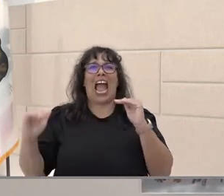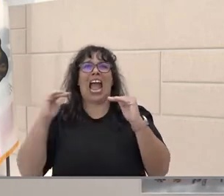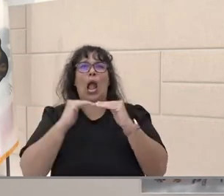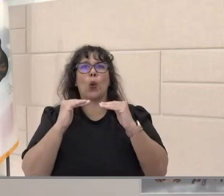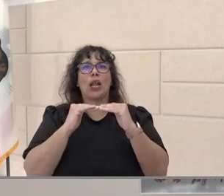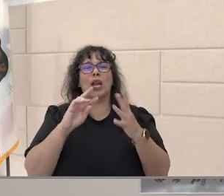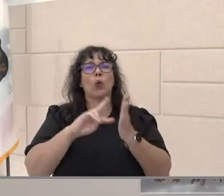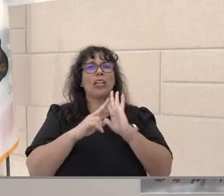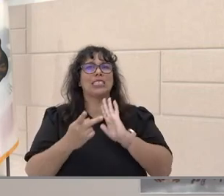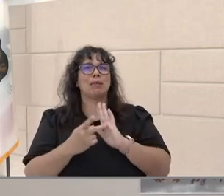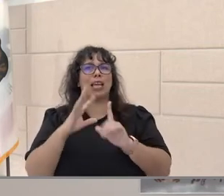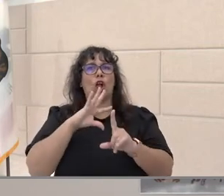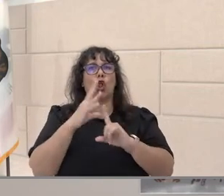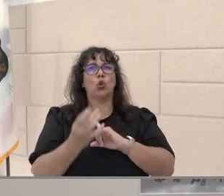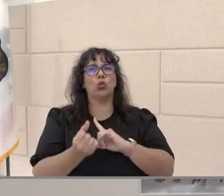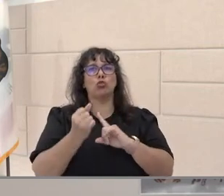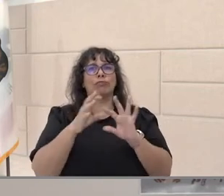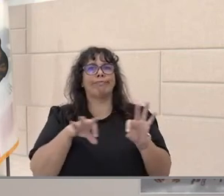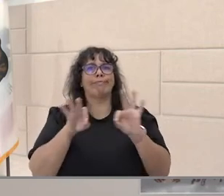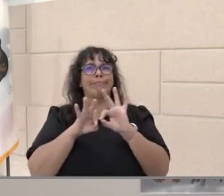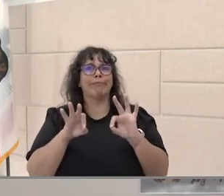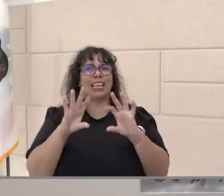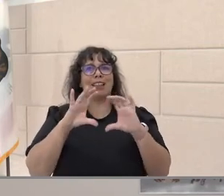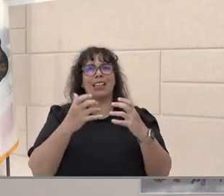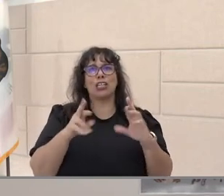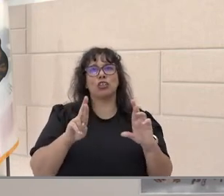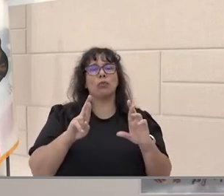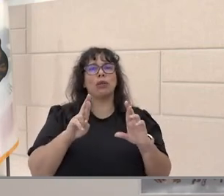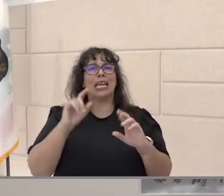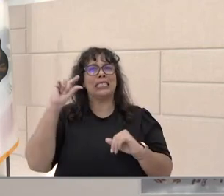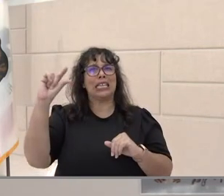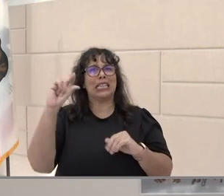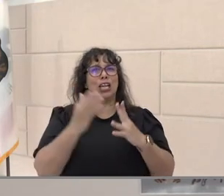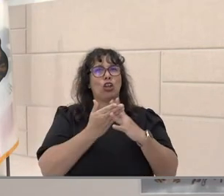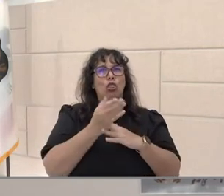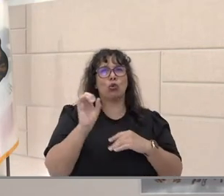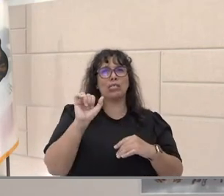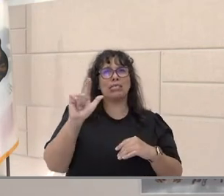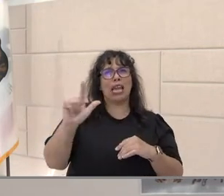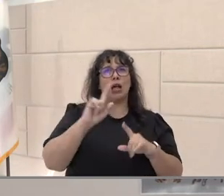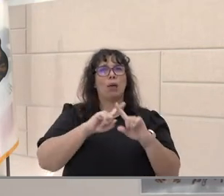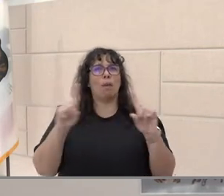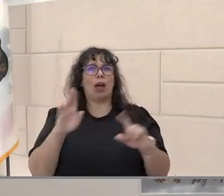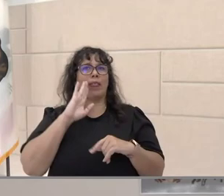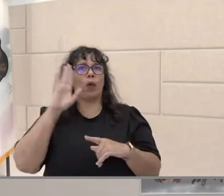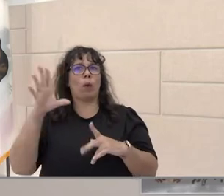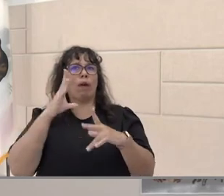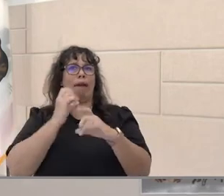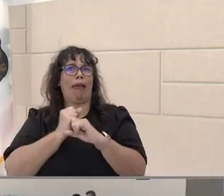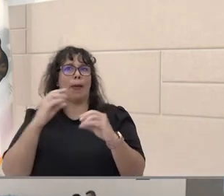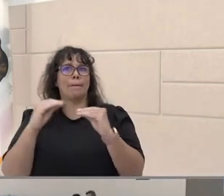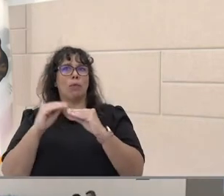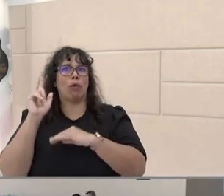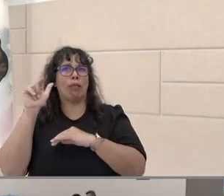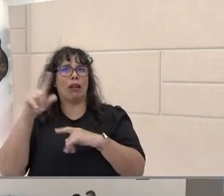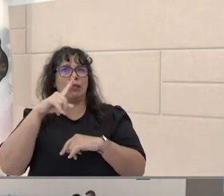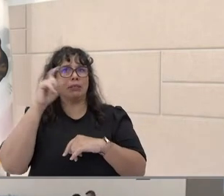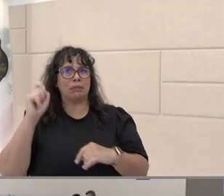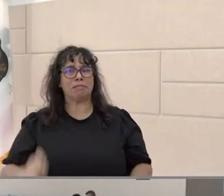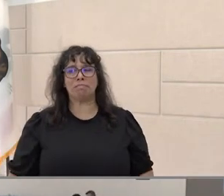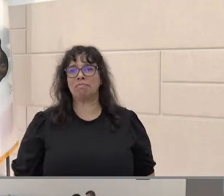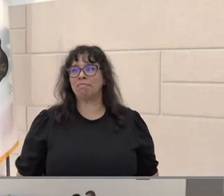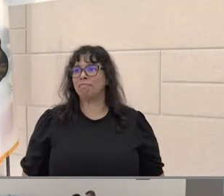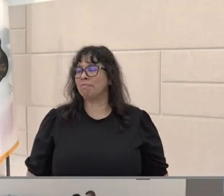នឹងទទួលការហ្វឹកហ្វឺនទុកតទៅនឹងជាតិសាសនឹងមានការហ្វឹកហាត់ឲ្យបានលំអិតជាងនឹងទៅ